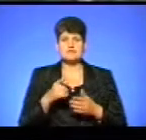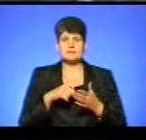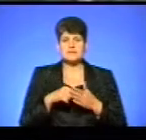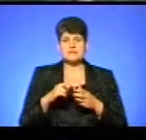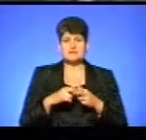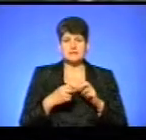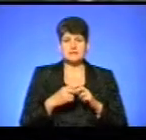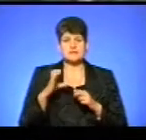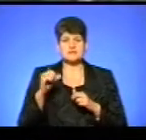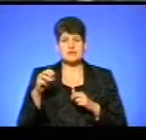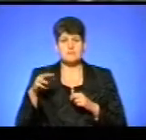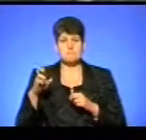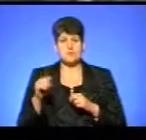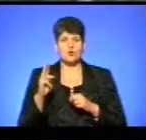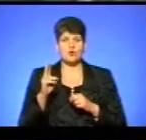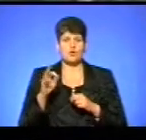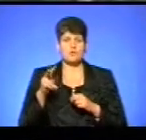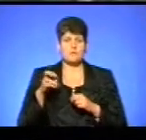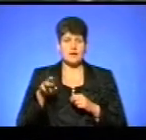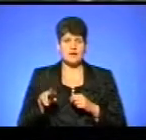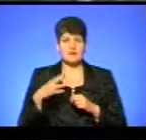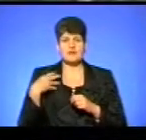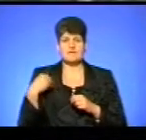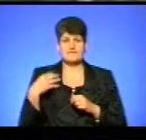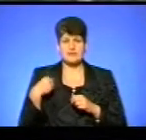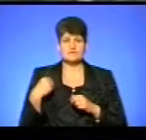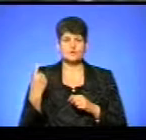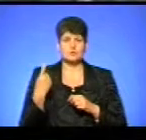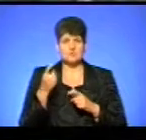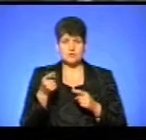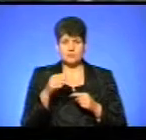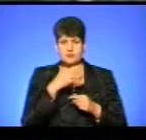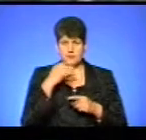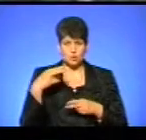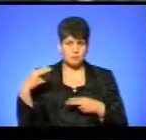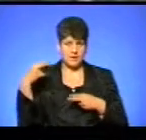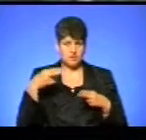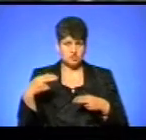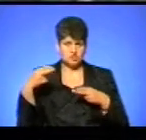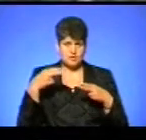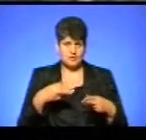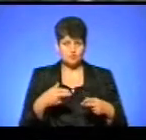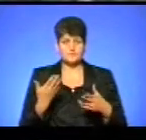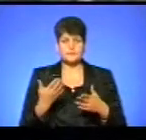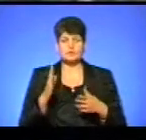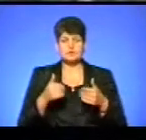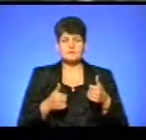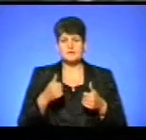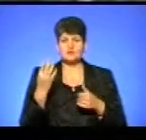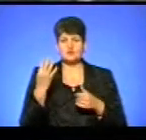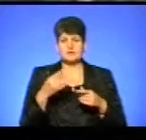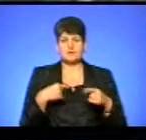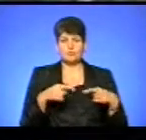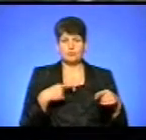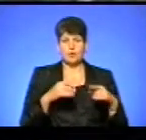Франків, Самбір, Коломия, Львів, з області Тернополя багато приїжджають. Будуть змагатися в 4 видах спорту – це